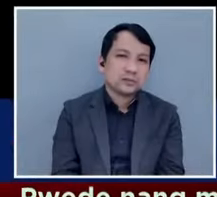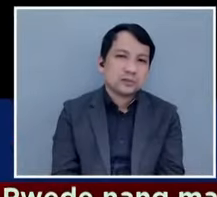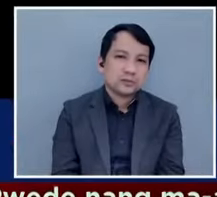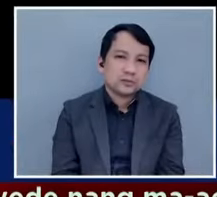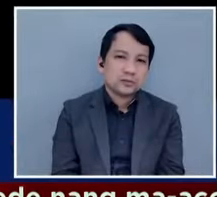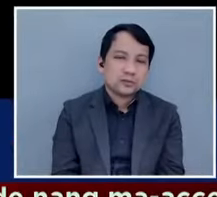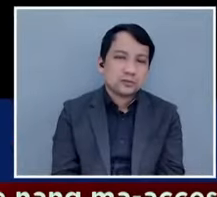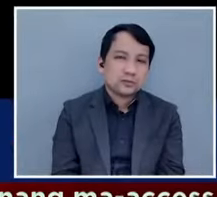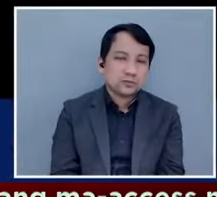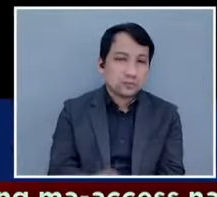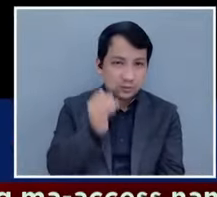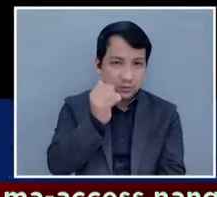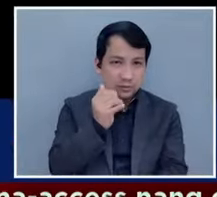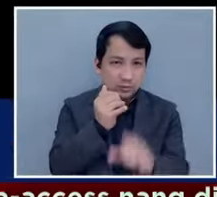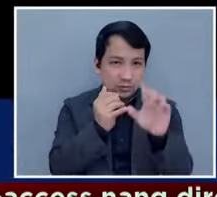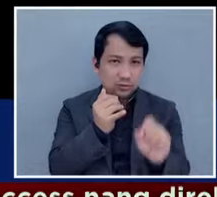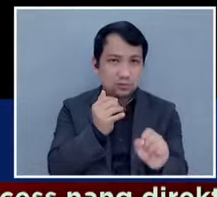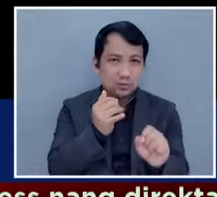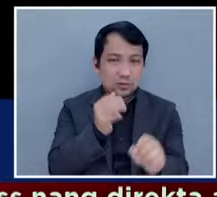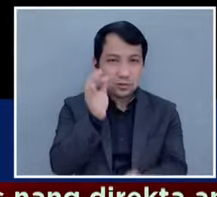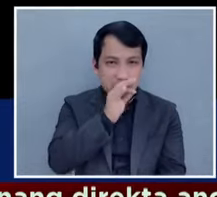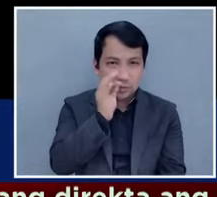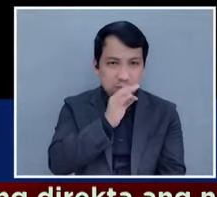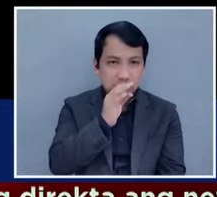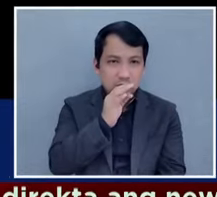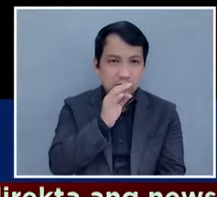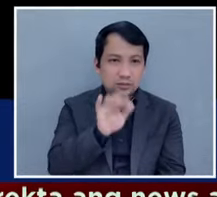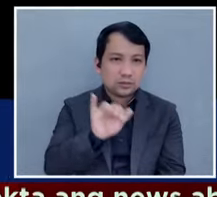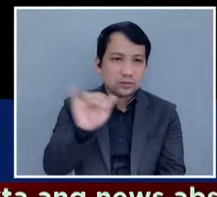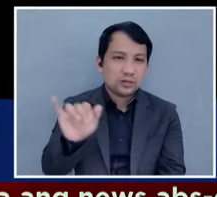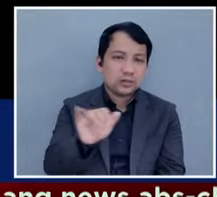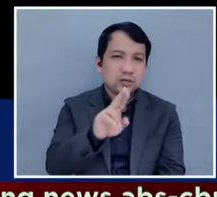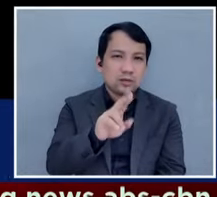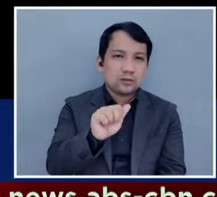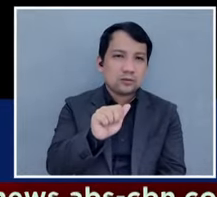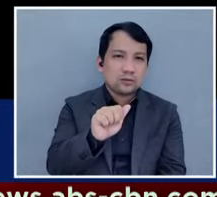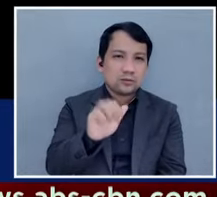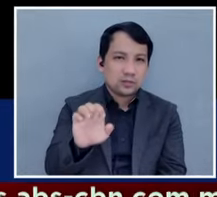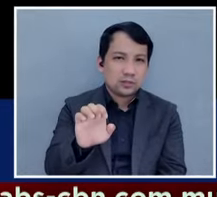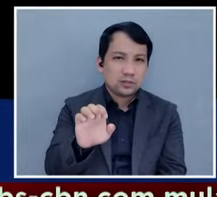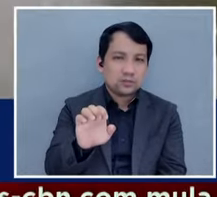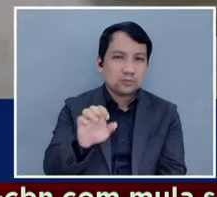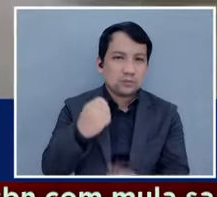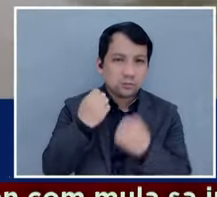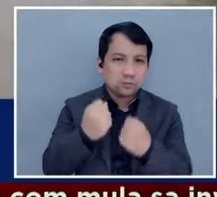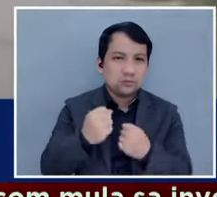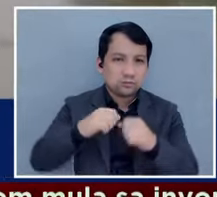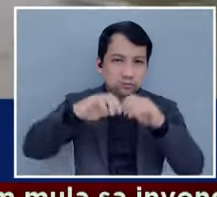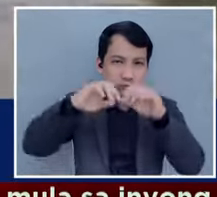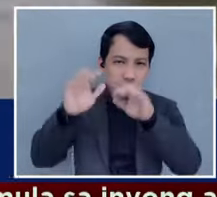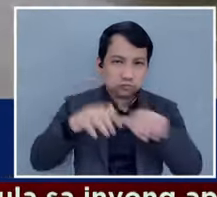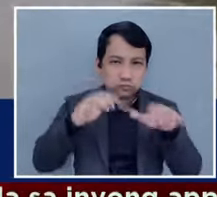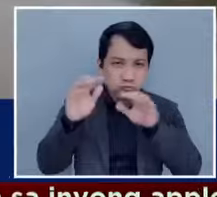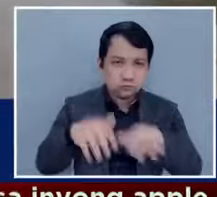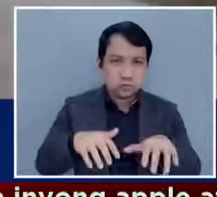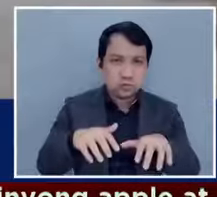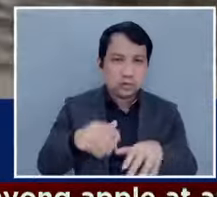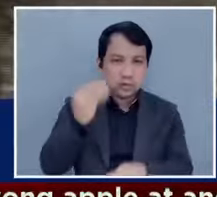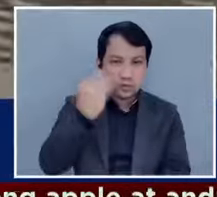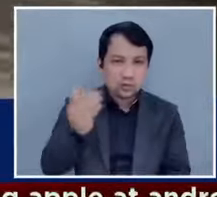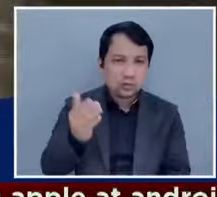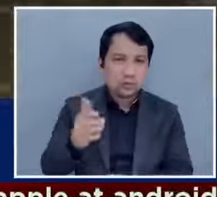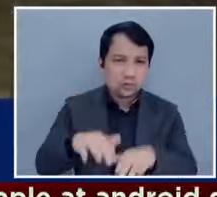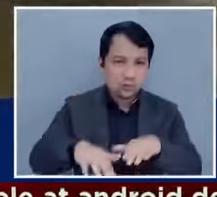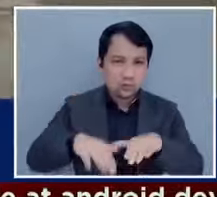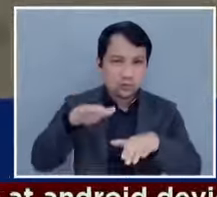Nakuha ng video ng ilang Pinoy na naninirahan sa UAE ang malakas na pag-ulan na nagsimula noong Lunes. Lubog sa baha ang maraming